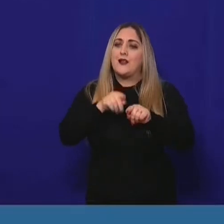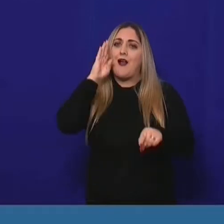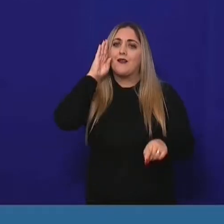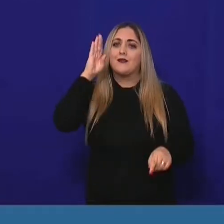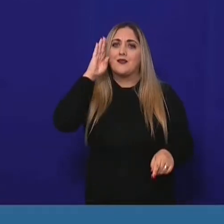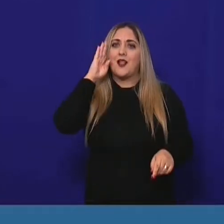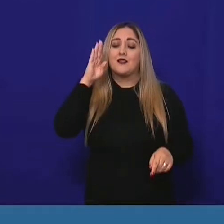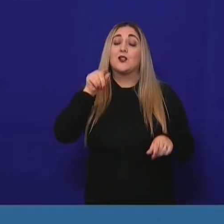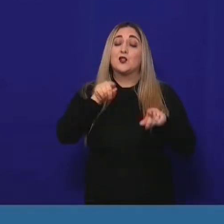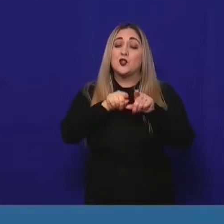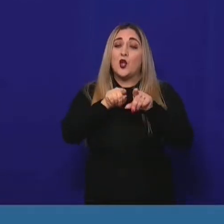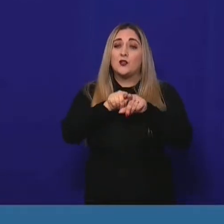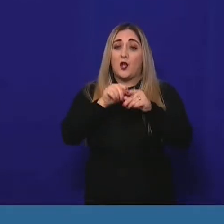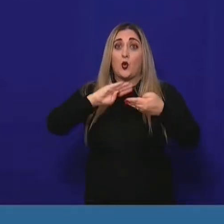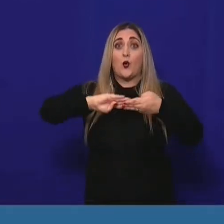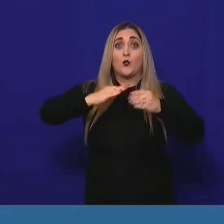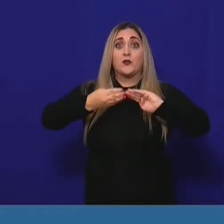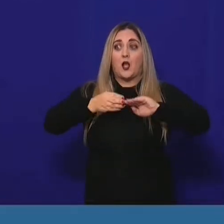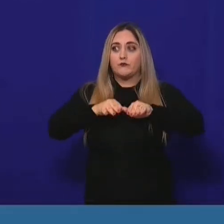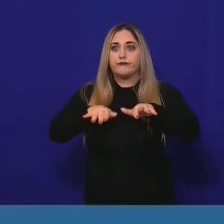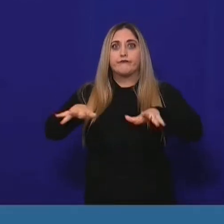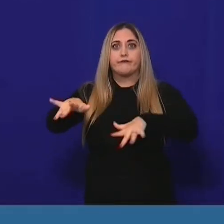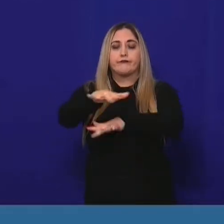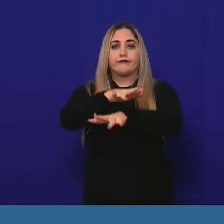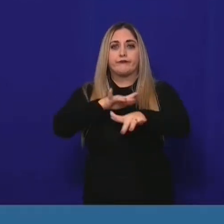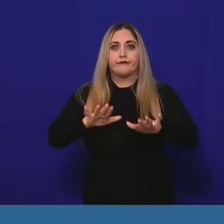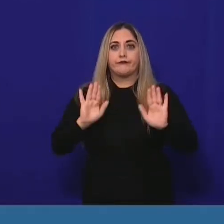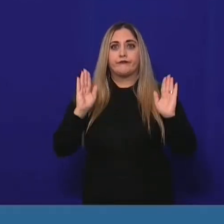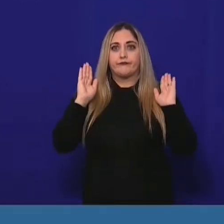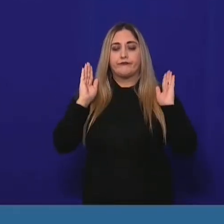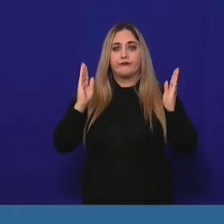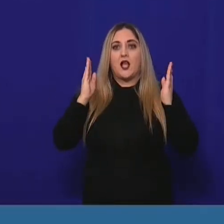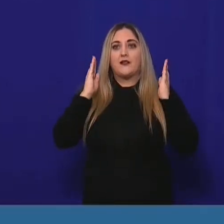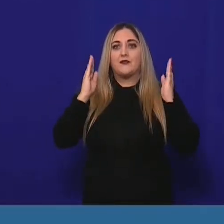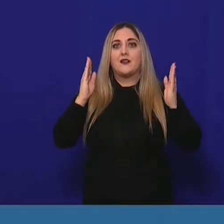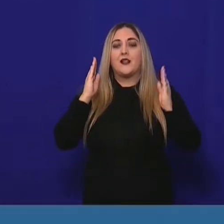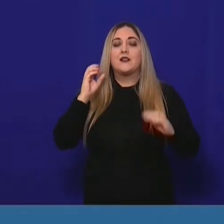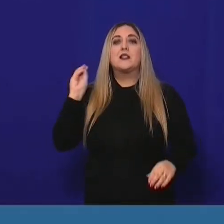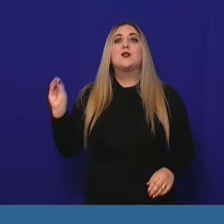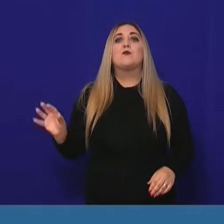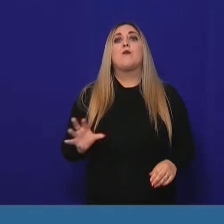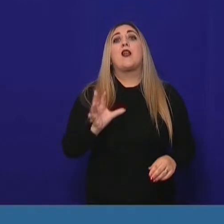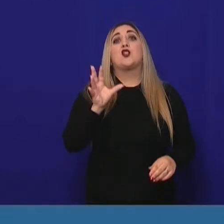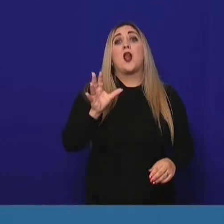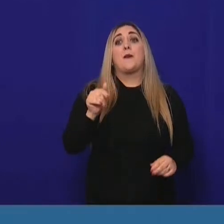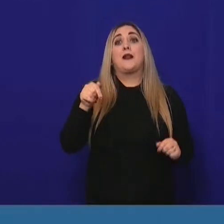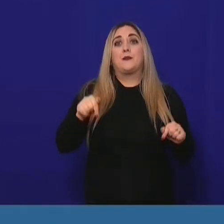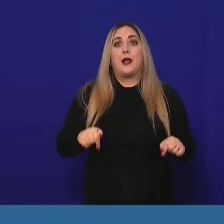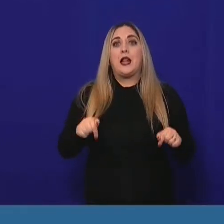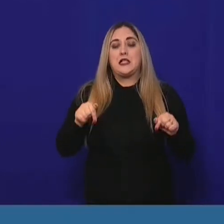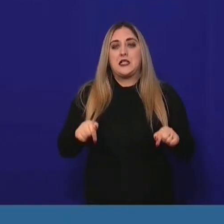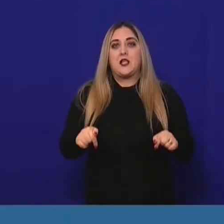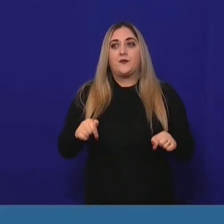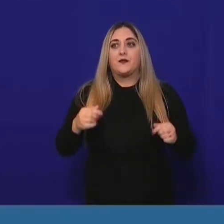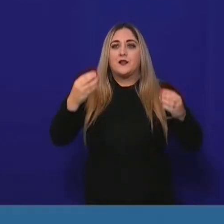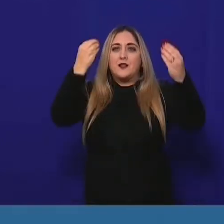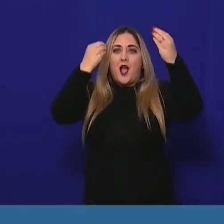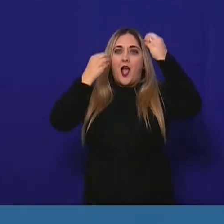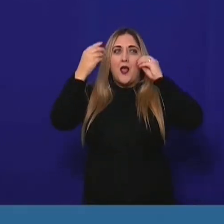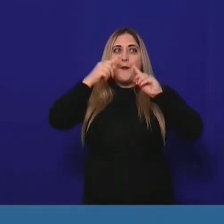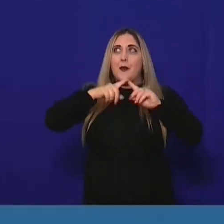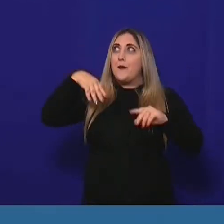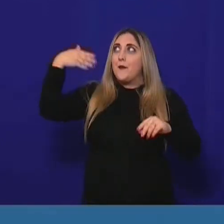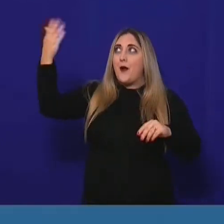naraw li għandna trasmissjoni fil-komunità tagħna, allura rridu noqogħdu ħafna iktar attenti. Ejjew nitalmu x'qed jiġri minn